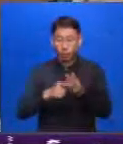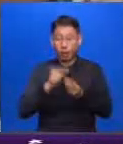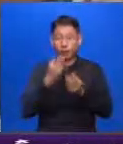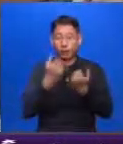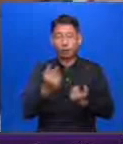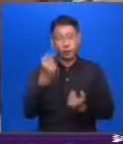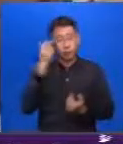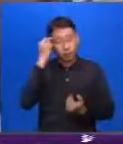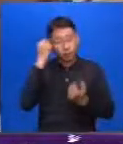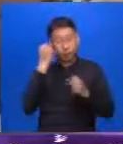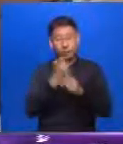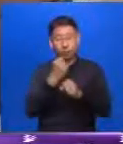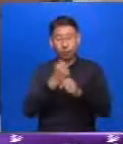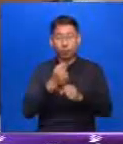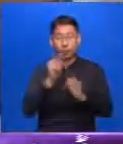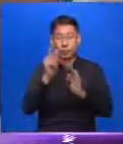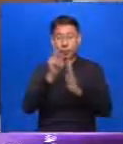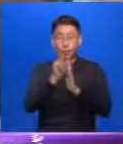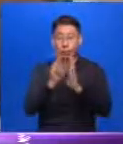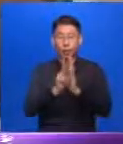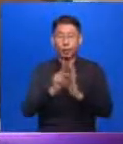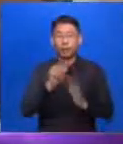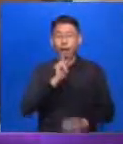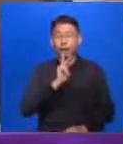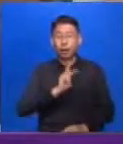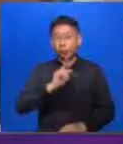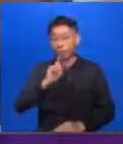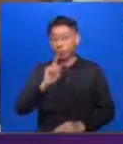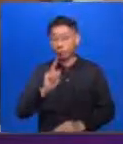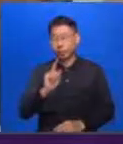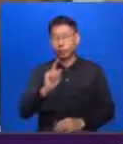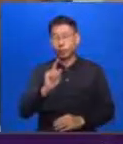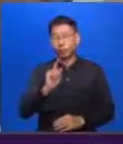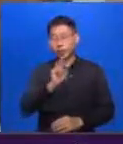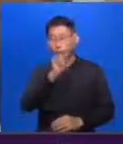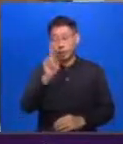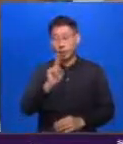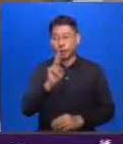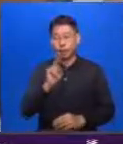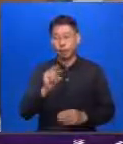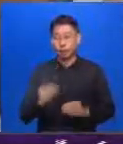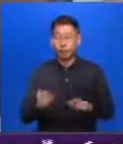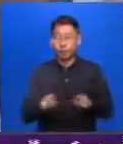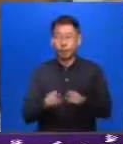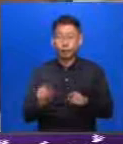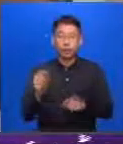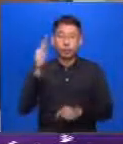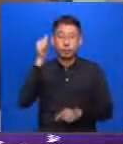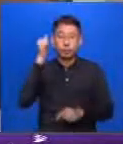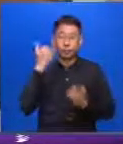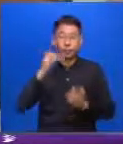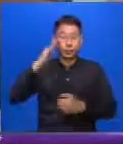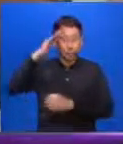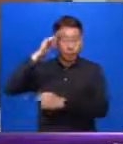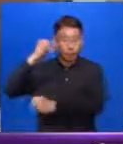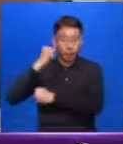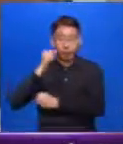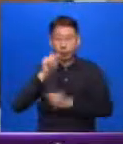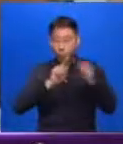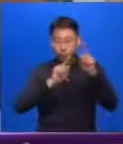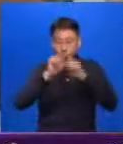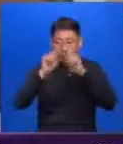ไปได้ที่จะนำพรบ.ความมั่นคงกลับมาใช้ตามที่ภาคเอกชนร้องขอแต่ทั้งนี้หน่วยงานความมั่นคงจะประเมินสถาน